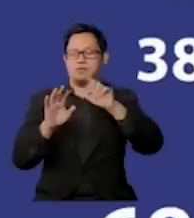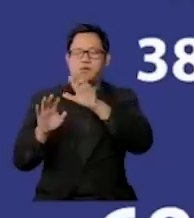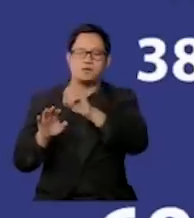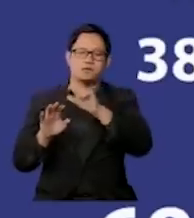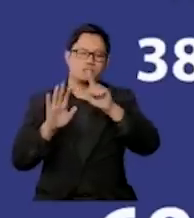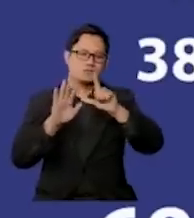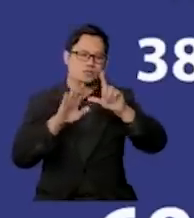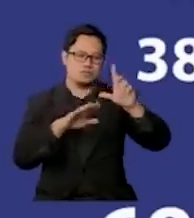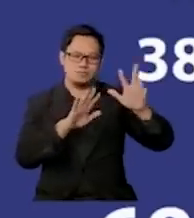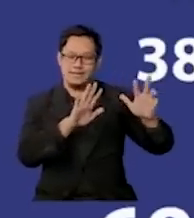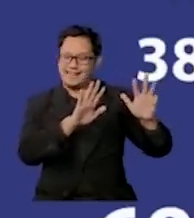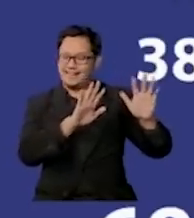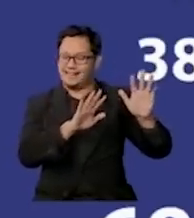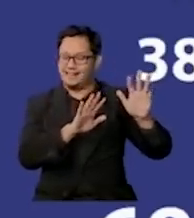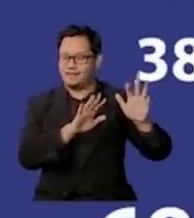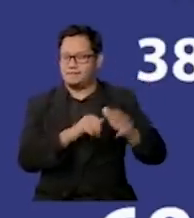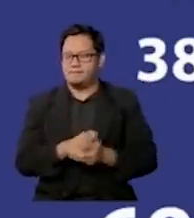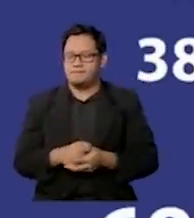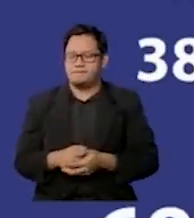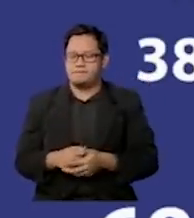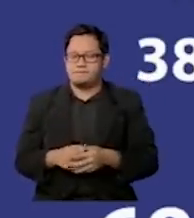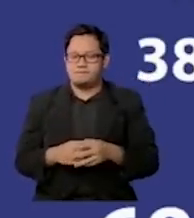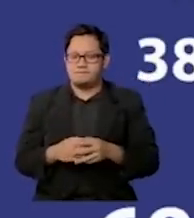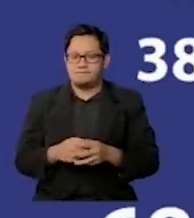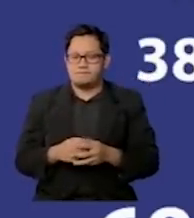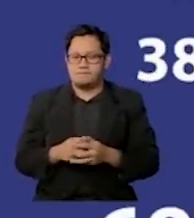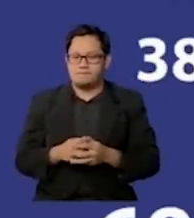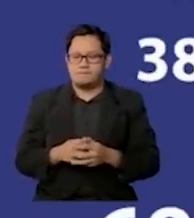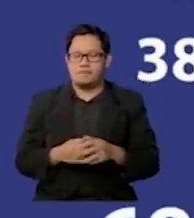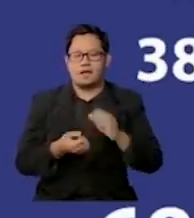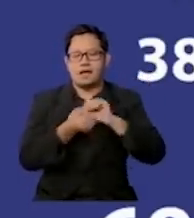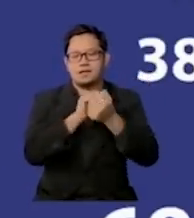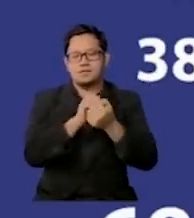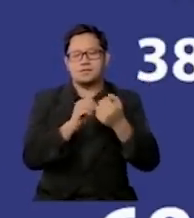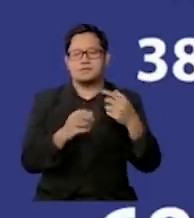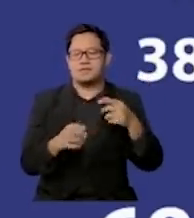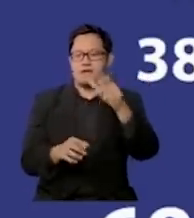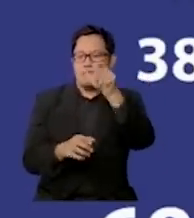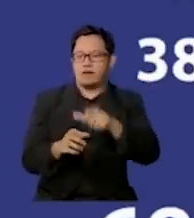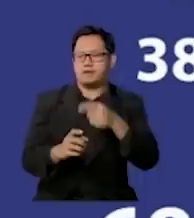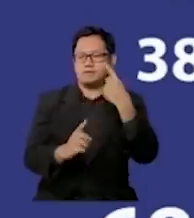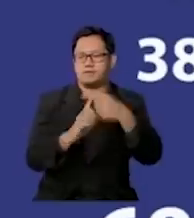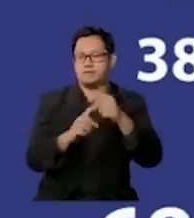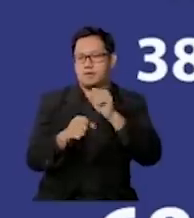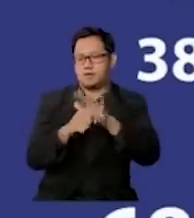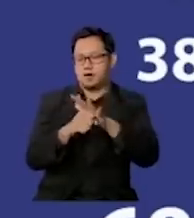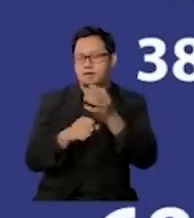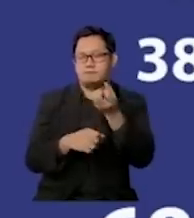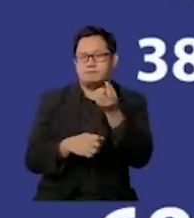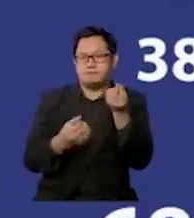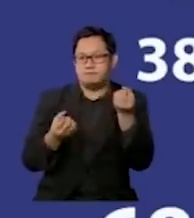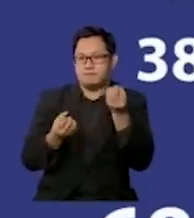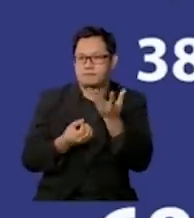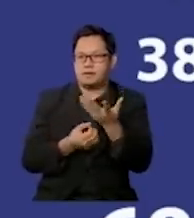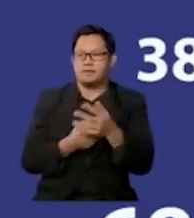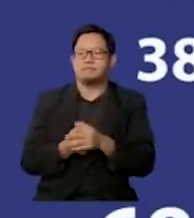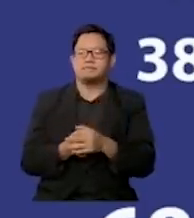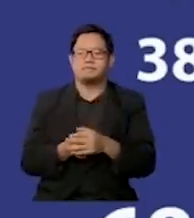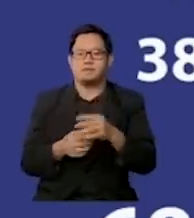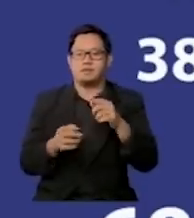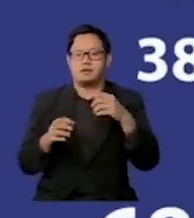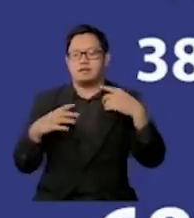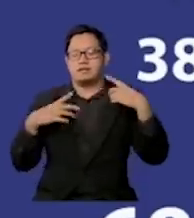Hai sebaran dari kasus positif yang kita dapatkan pada hari ini Hai Jawa Timur melaporkan